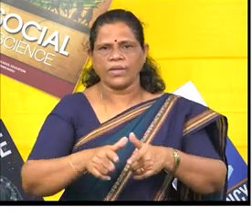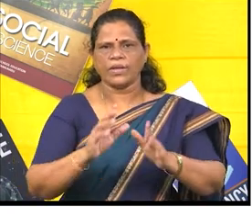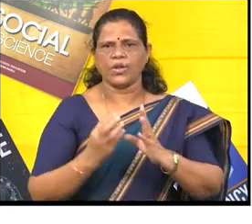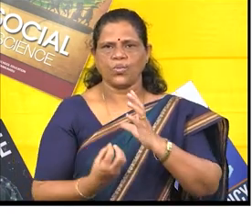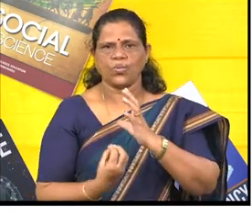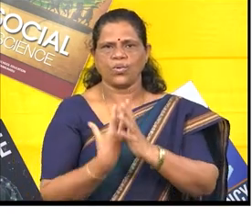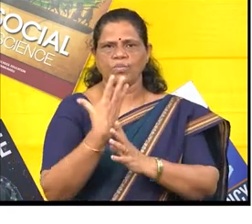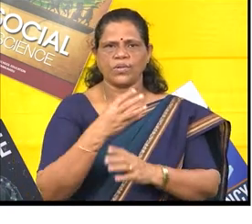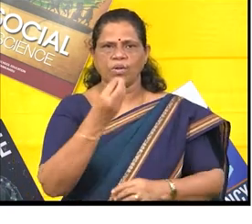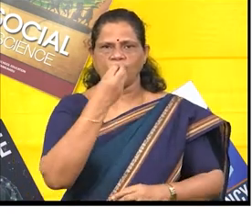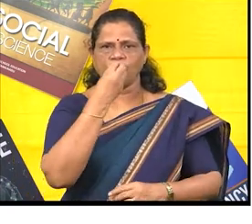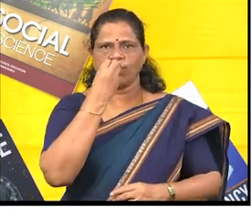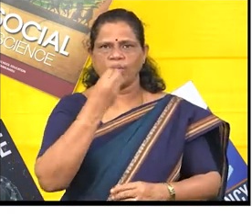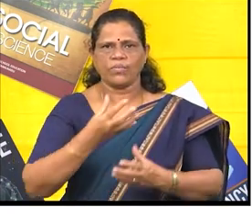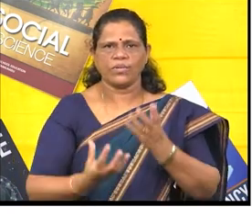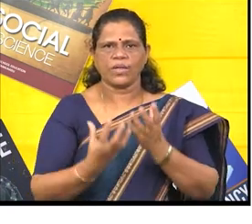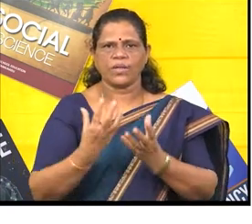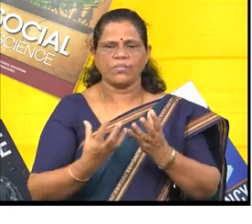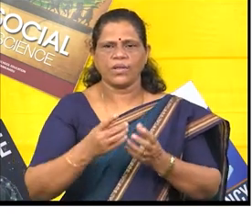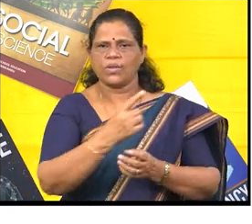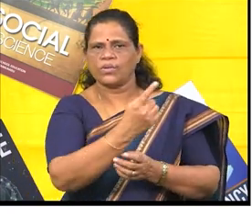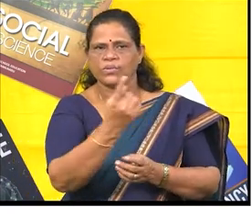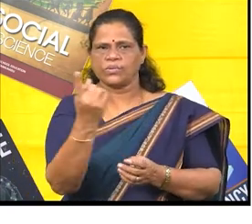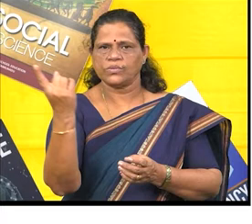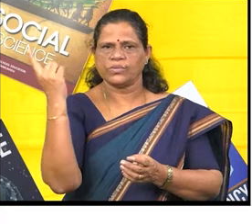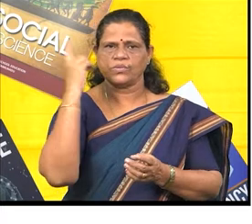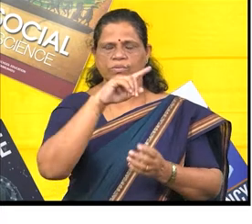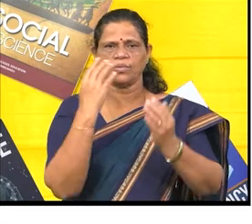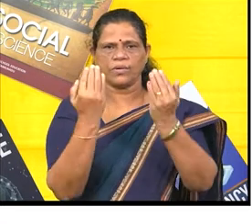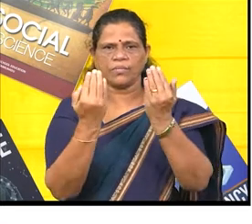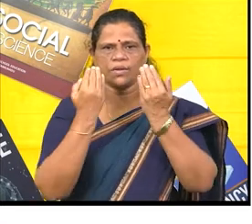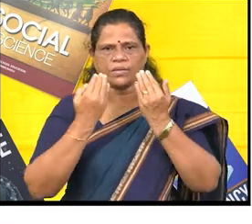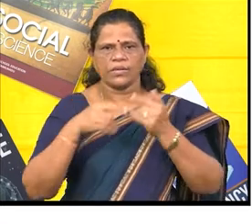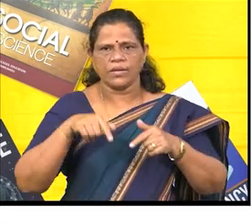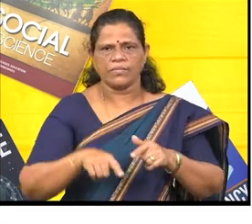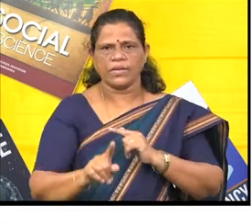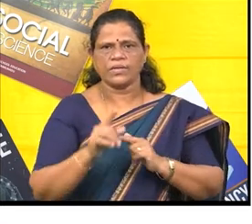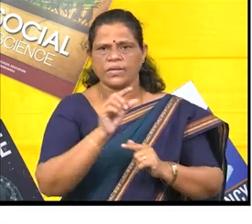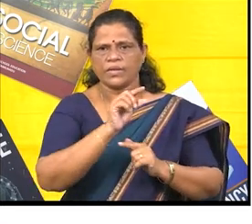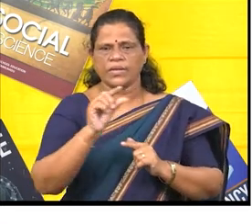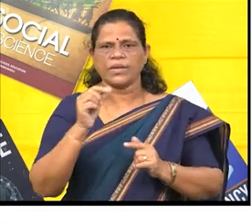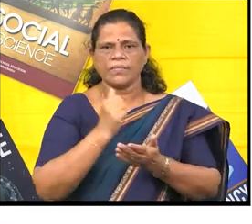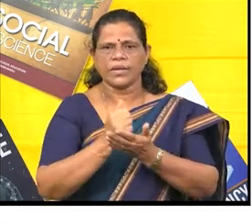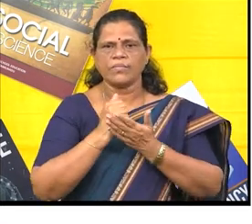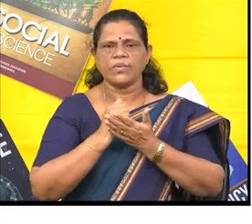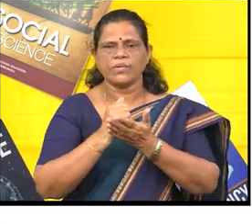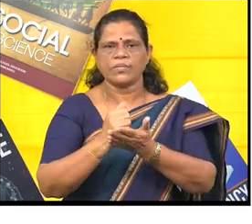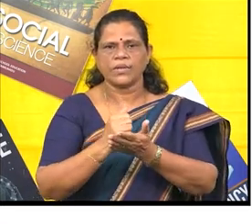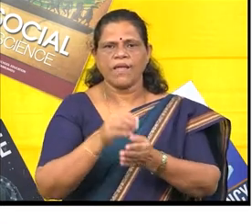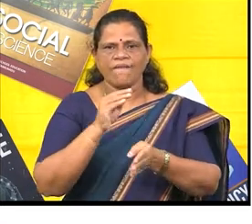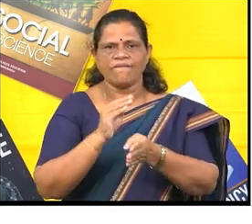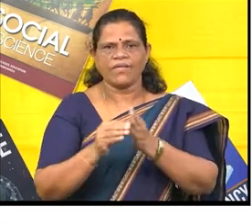வேளாண் உற்பத்தி, உணவு தயாரித்தல், சுற்றுச்சூழலை பாதுகாத்தல் இவற்றுக்கு நாம் என்ன